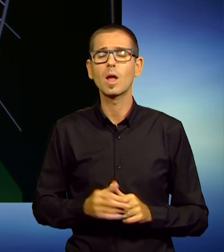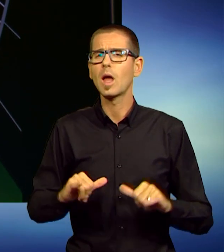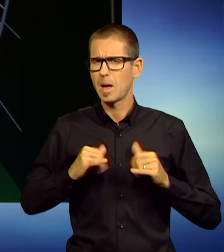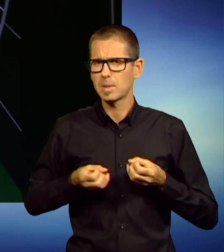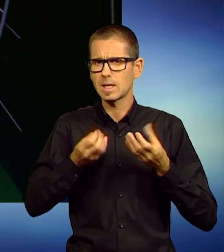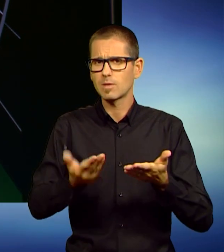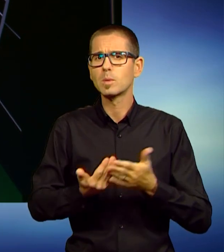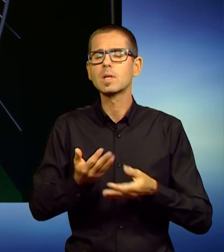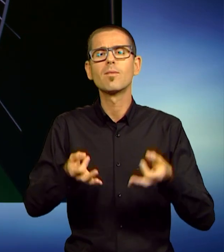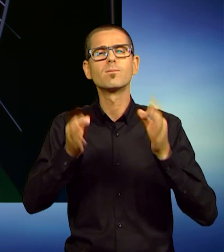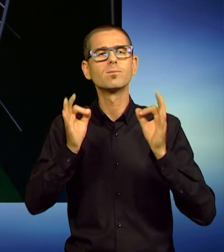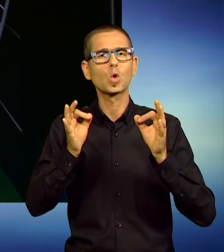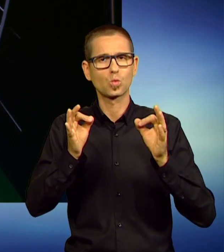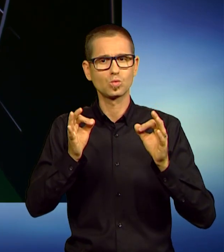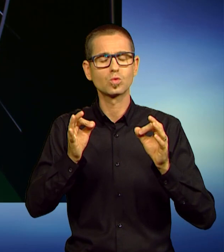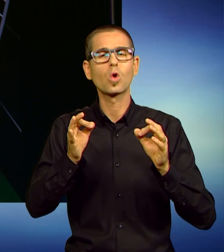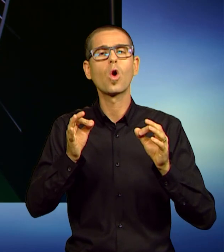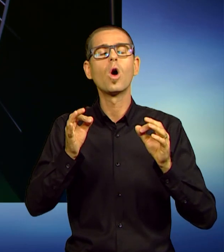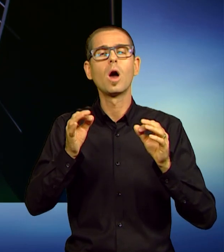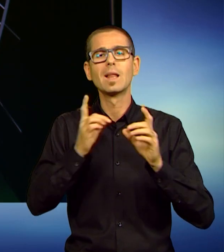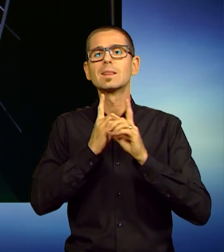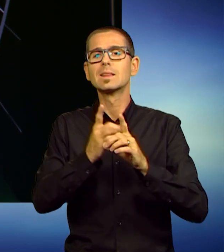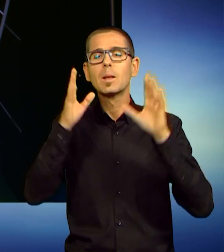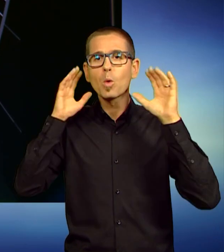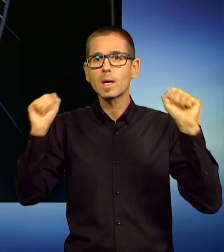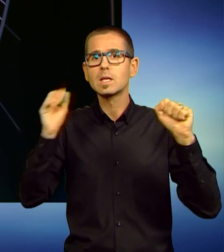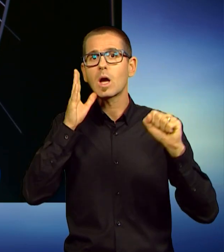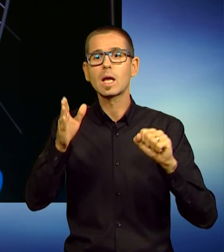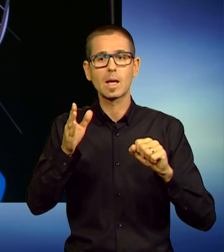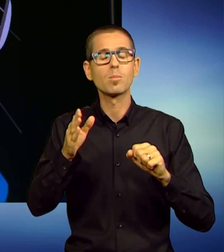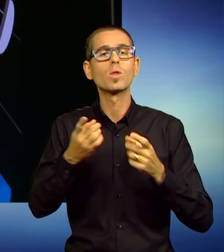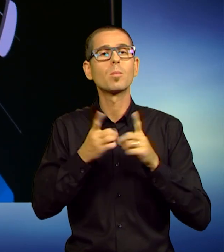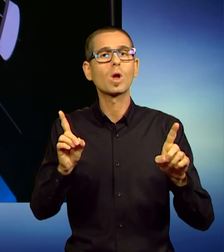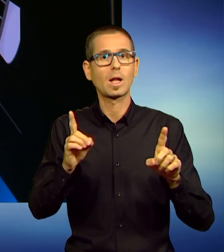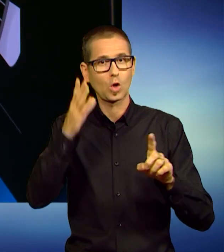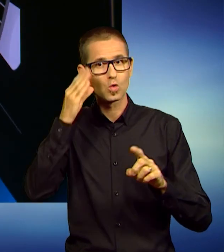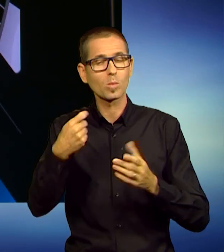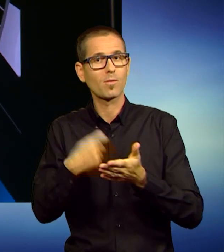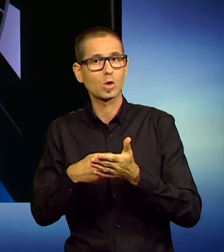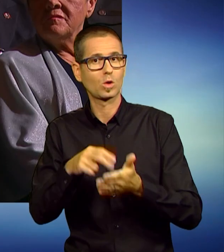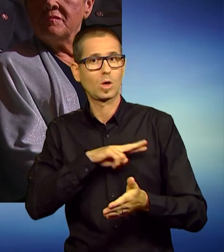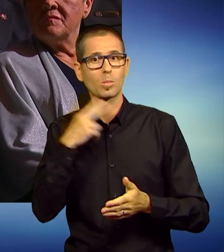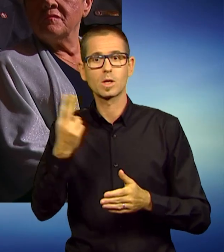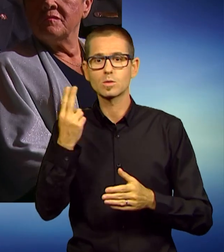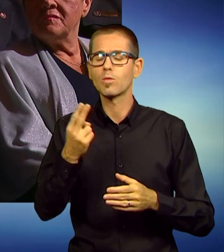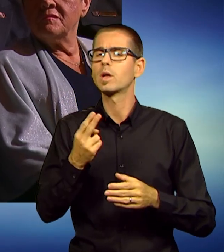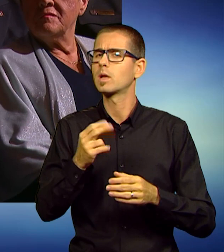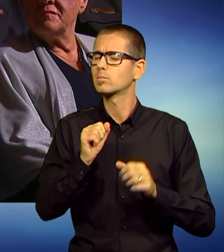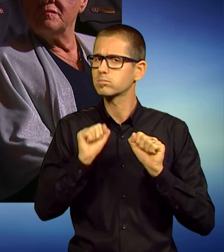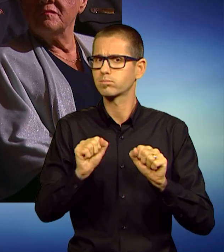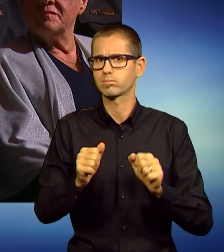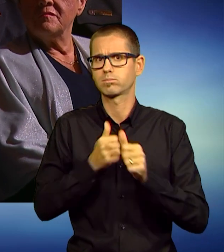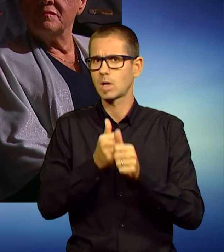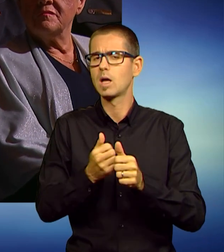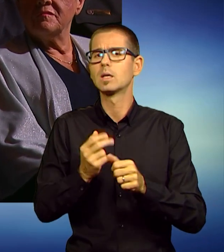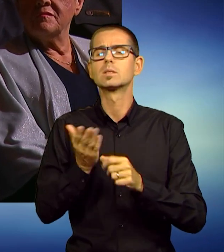Prizadevamo si za vrhunsko diplomacijo, ki bo demokratične norme in vrednote Republike Slovenije dosledno zastopala v mednarodnih